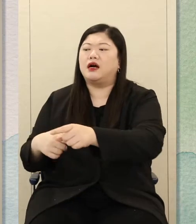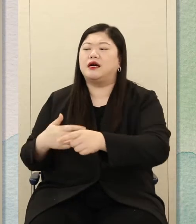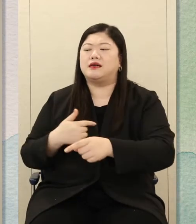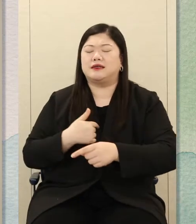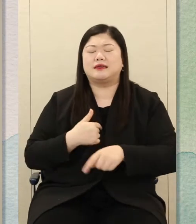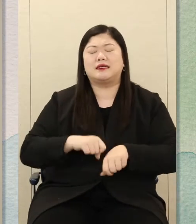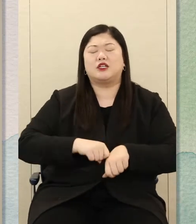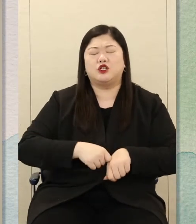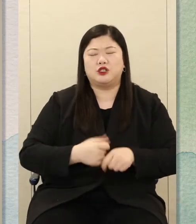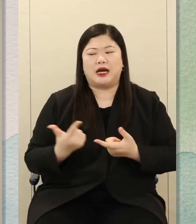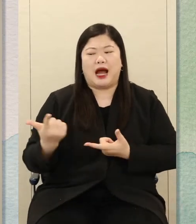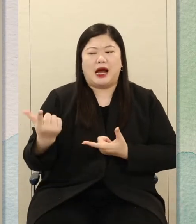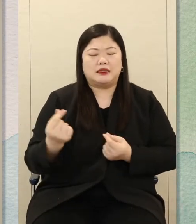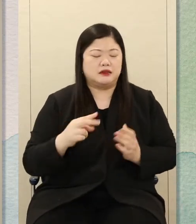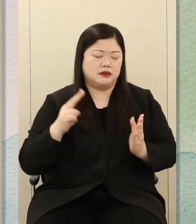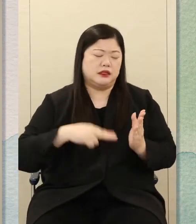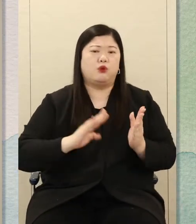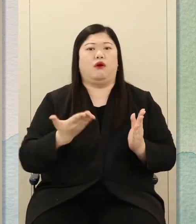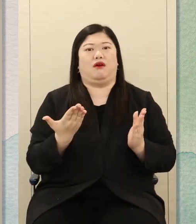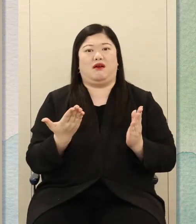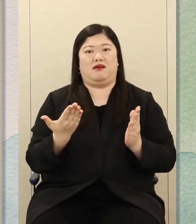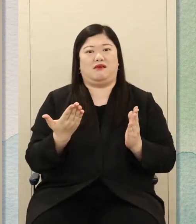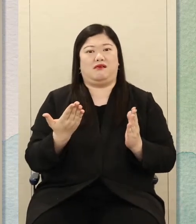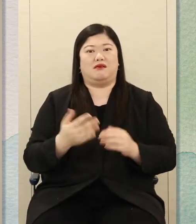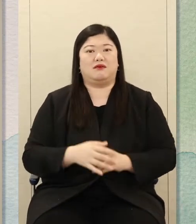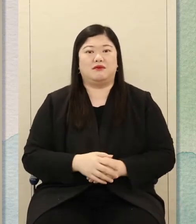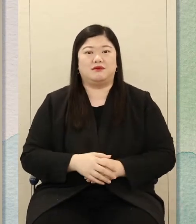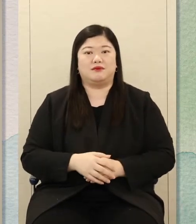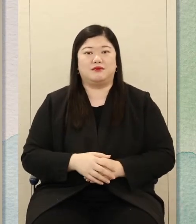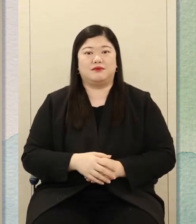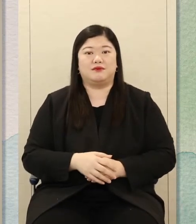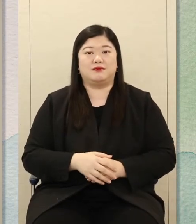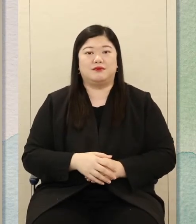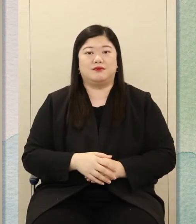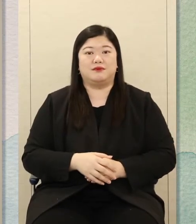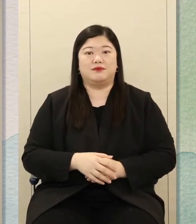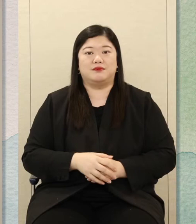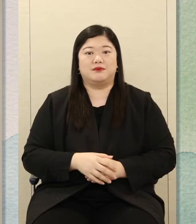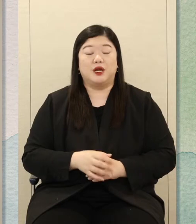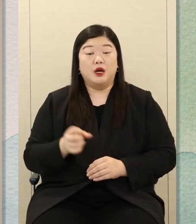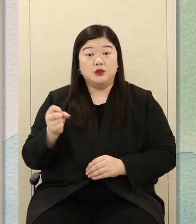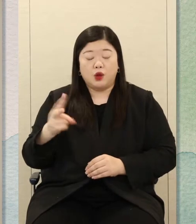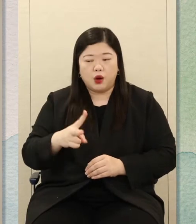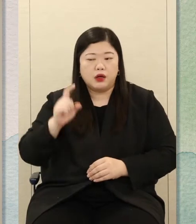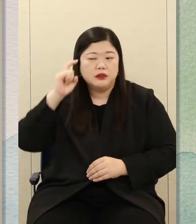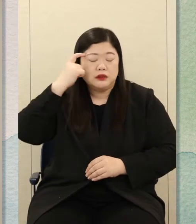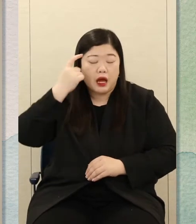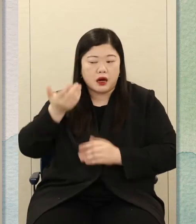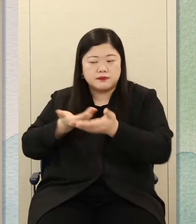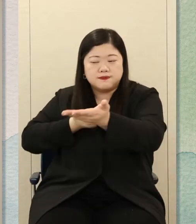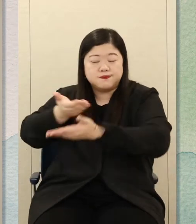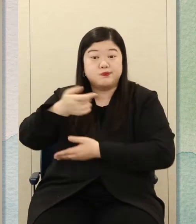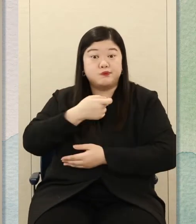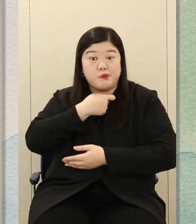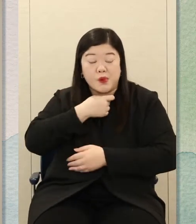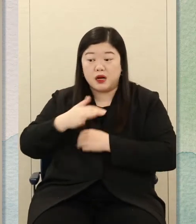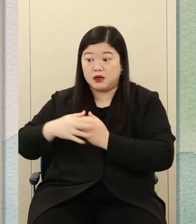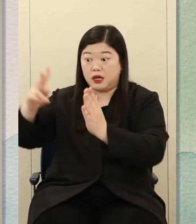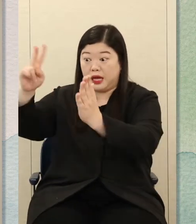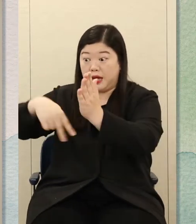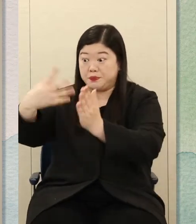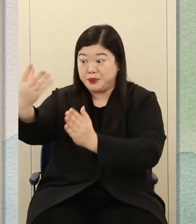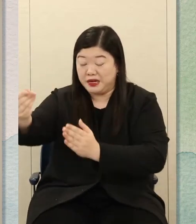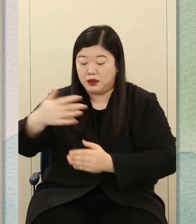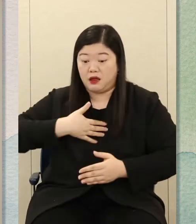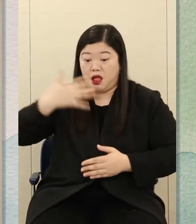가긴 하지만요. 기본적으로는 남이 읽는 책을 내가 읽어줘야 평등하잖아요. 그러니까 남이 읽는